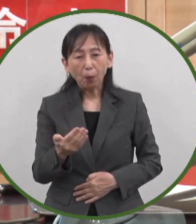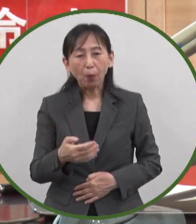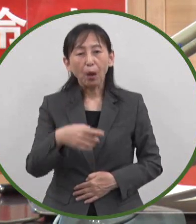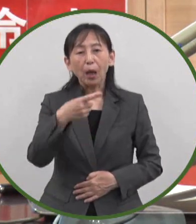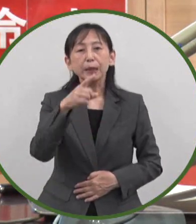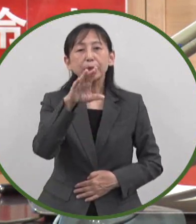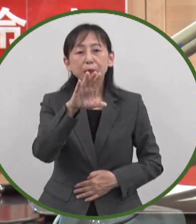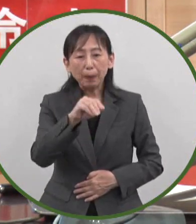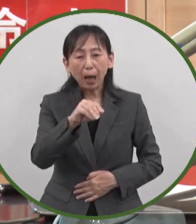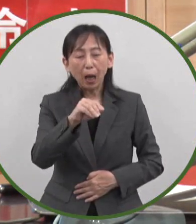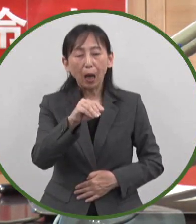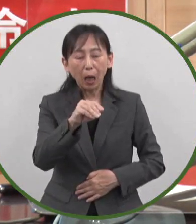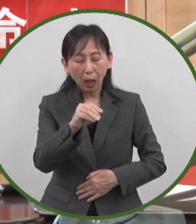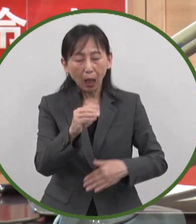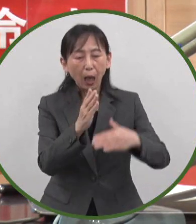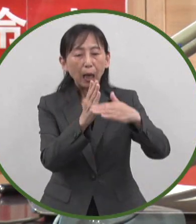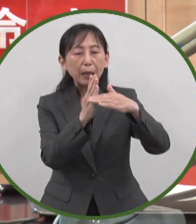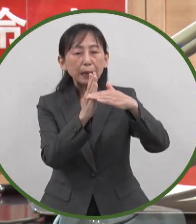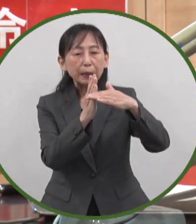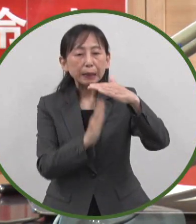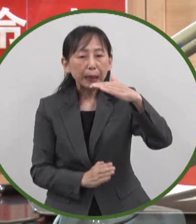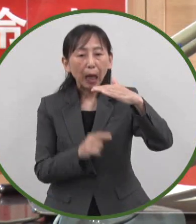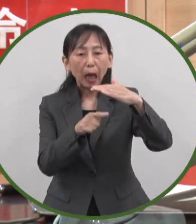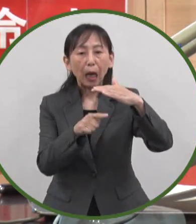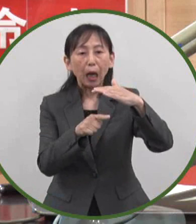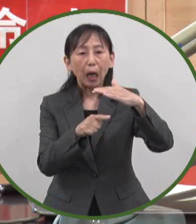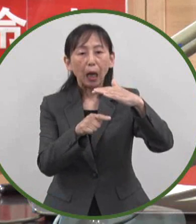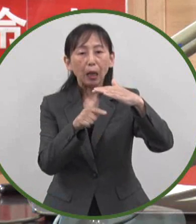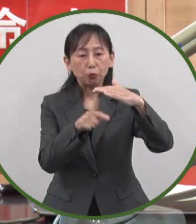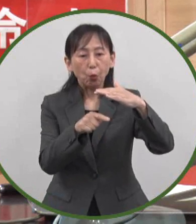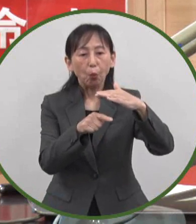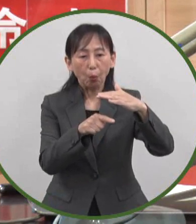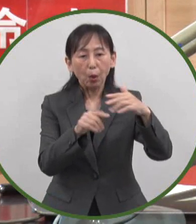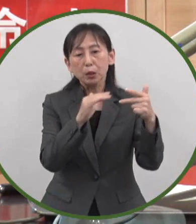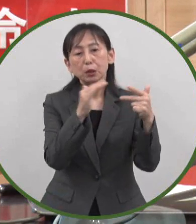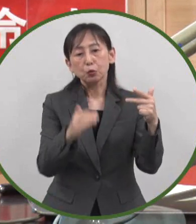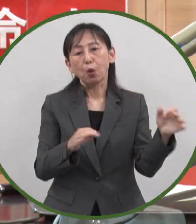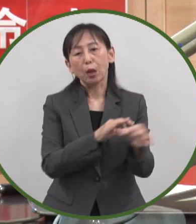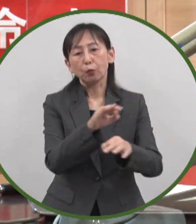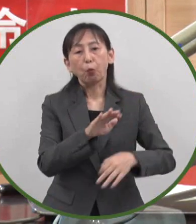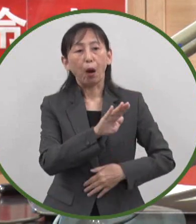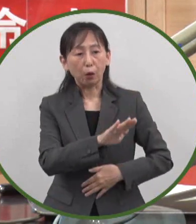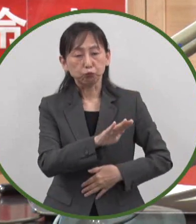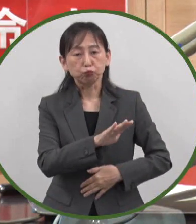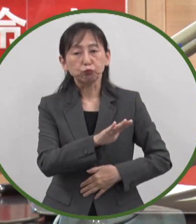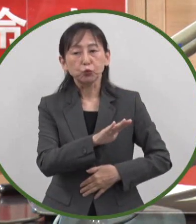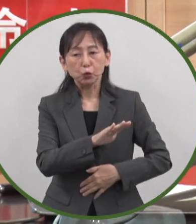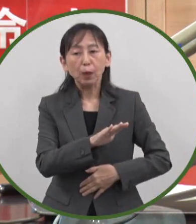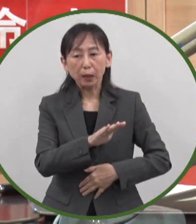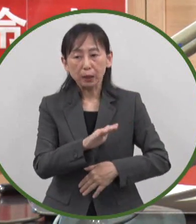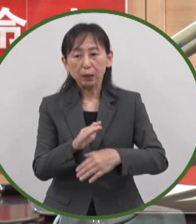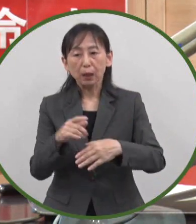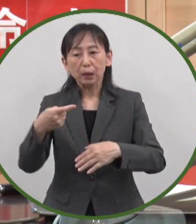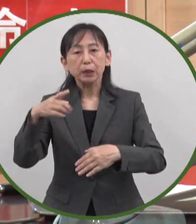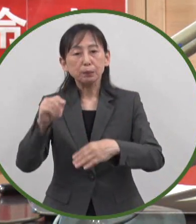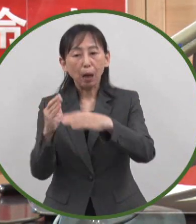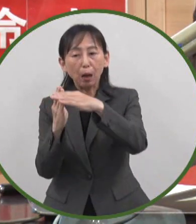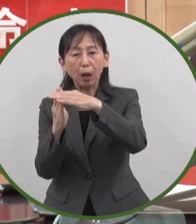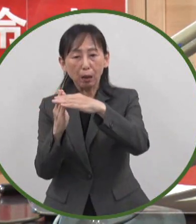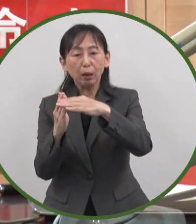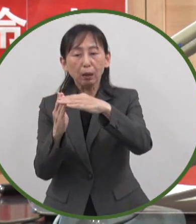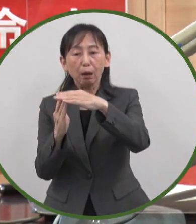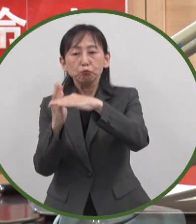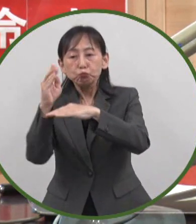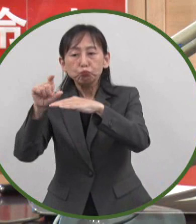平米以下にしましょうというところから言うと、ちょっと出っ張っているので、1万平米のお店はですね、営業ができ